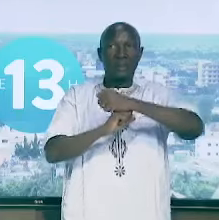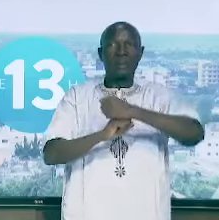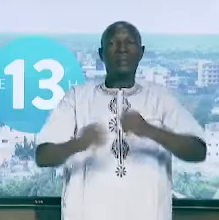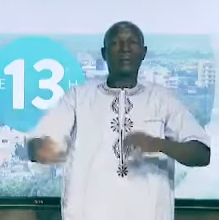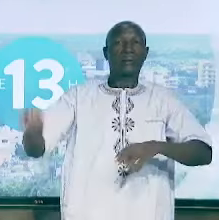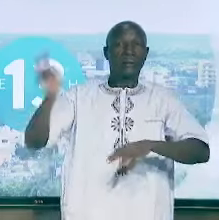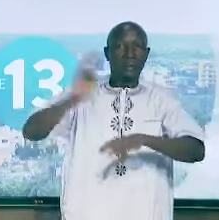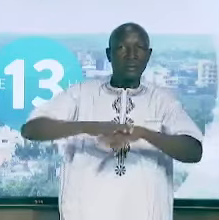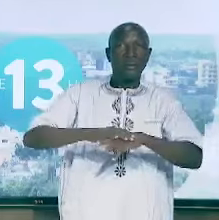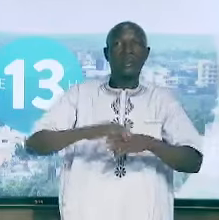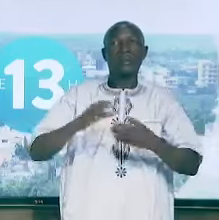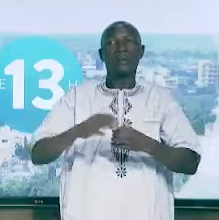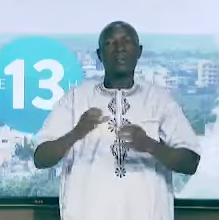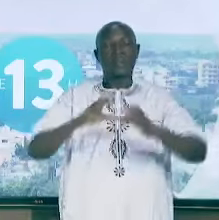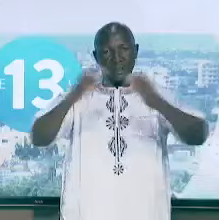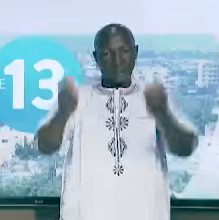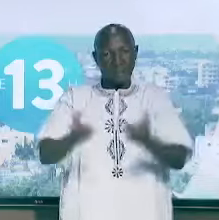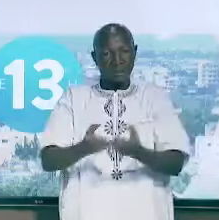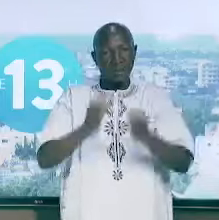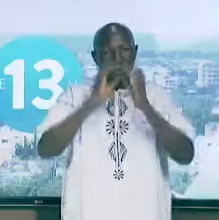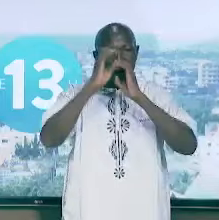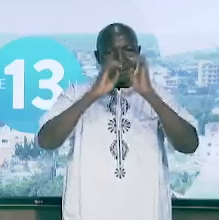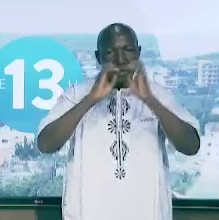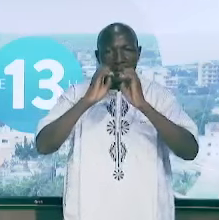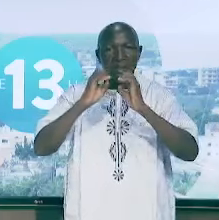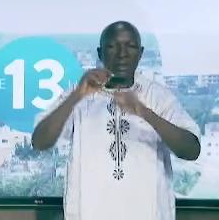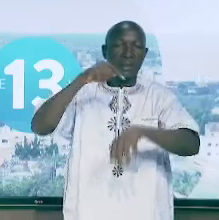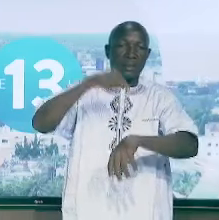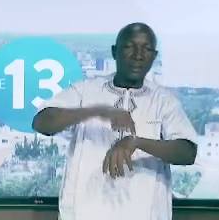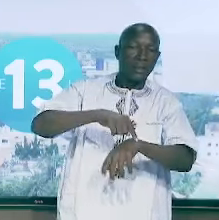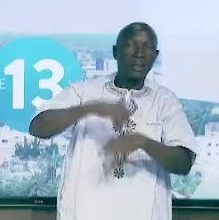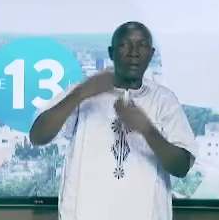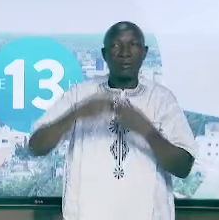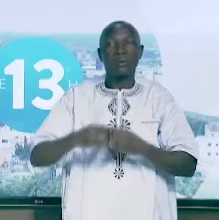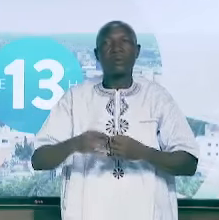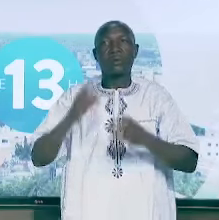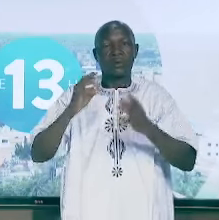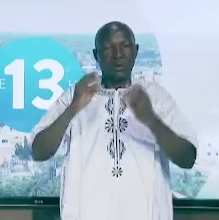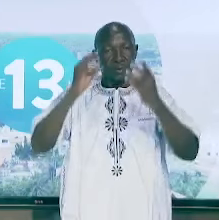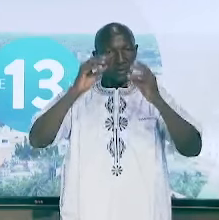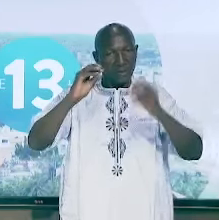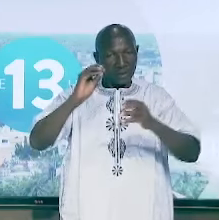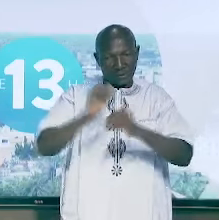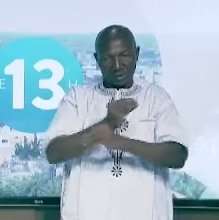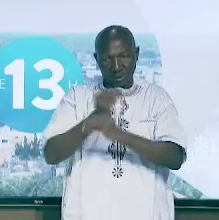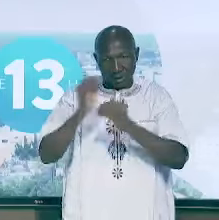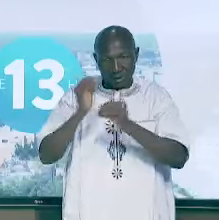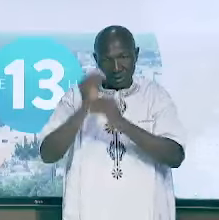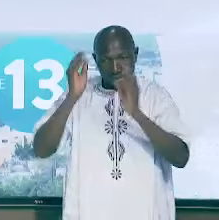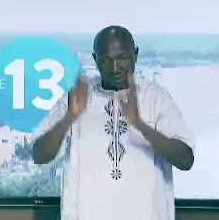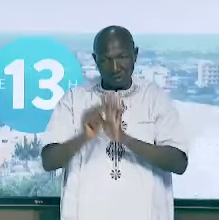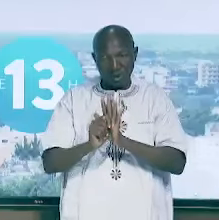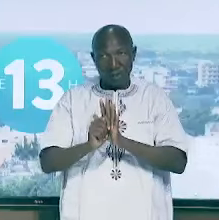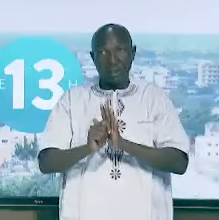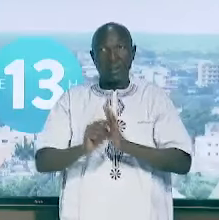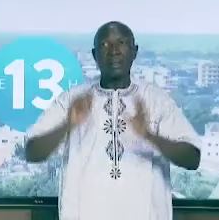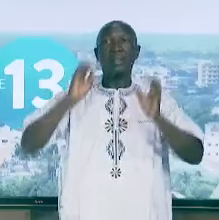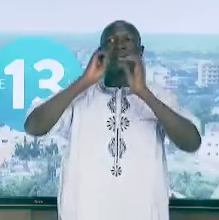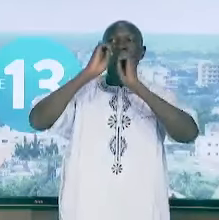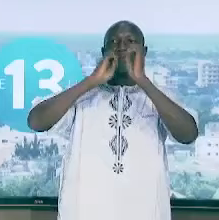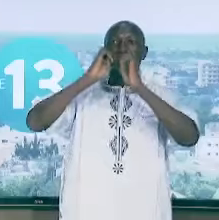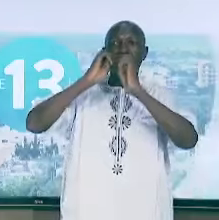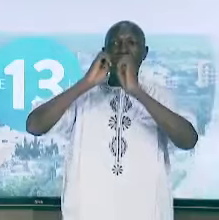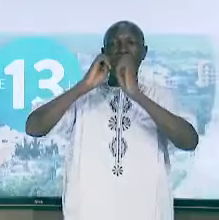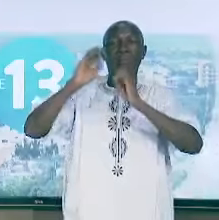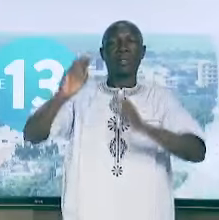des cadres de concertation, l'heure est à leur opérationnalisation. À cet atelier d'échange, les mécanismes et